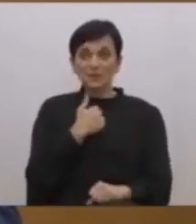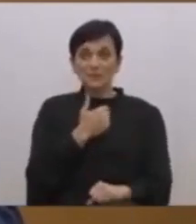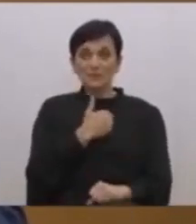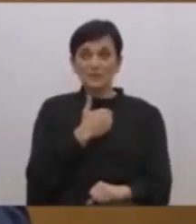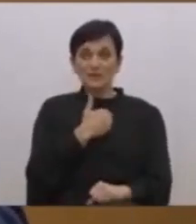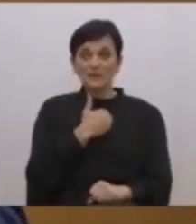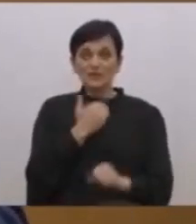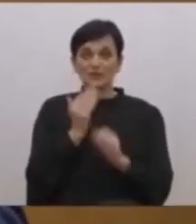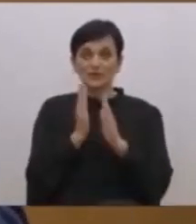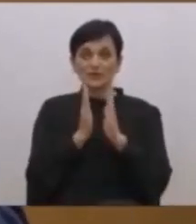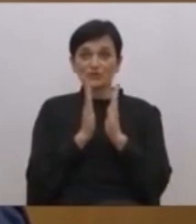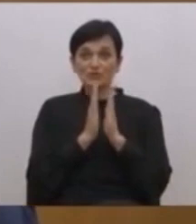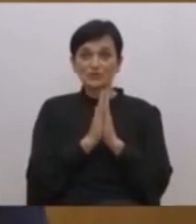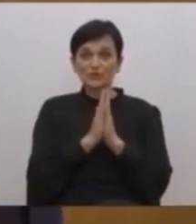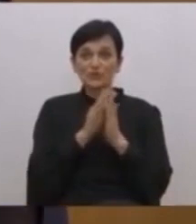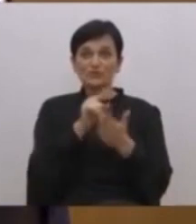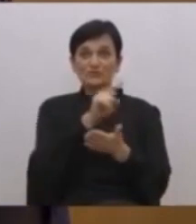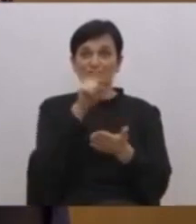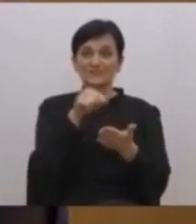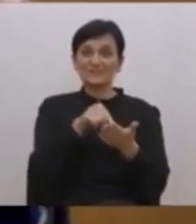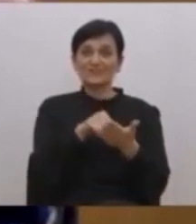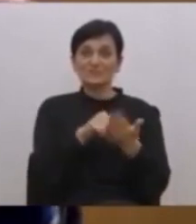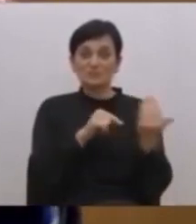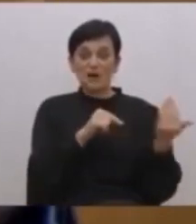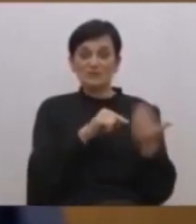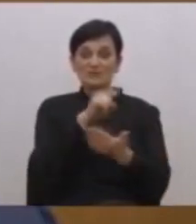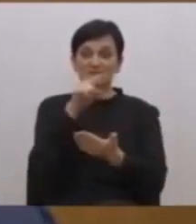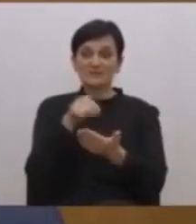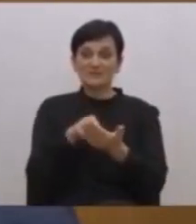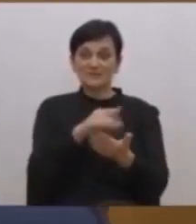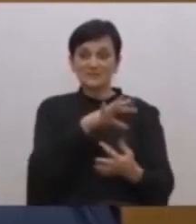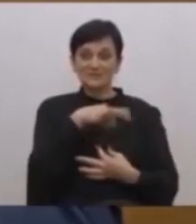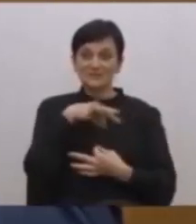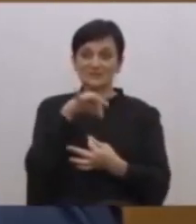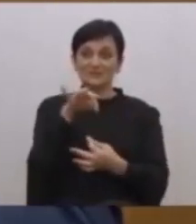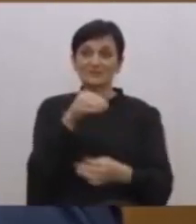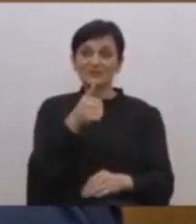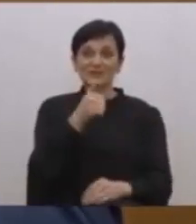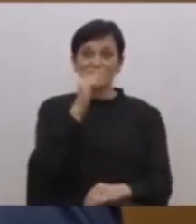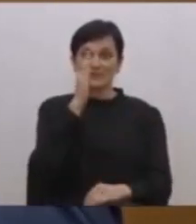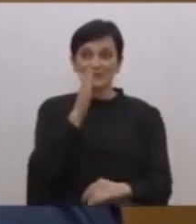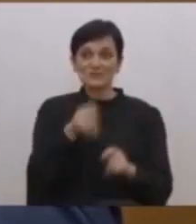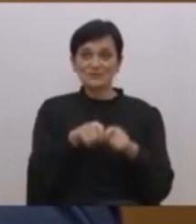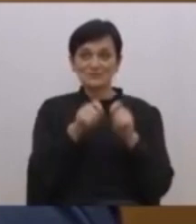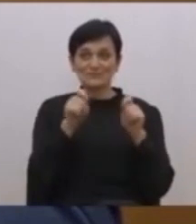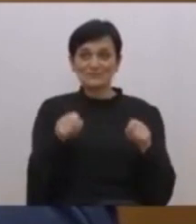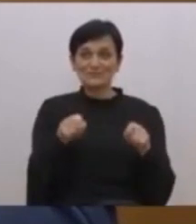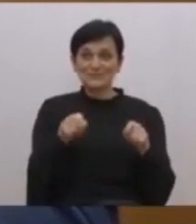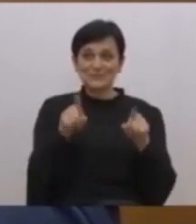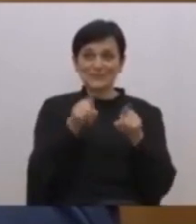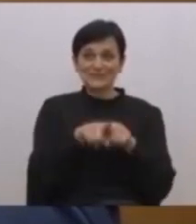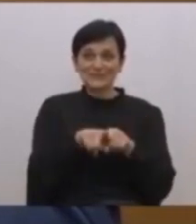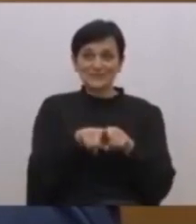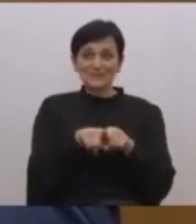da mati tkhovna rom davsva es kitva rom da kargi ikneba rom sheiknas isetive